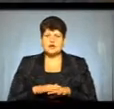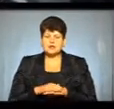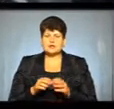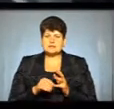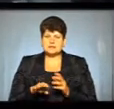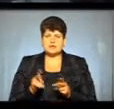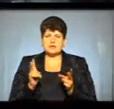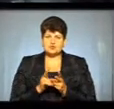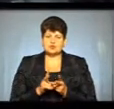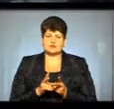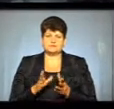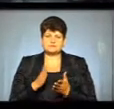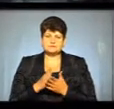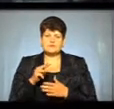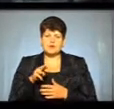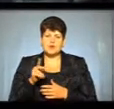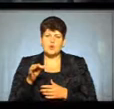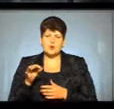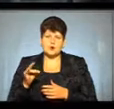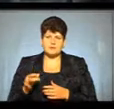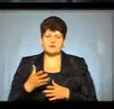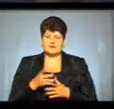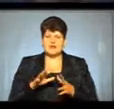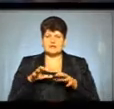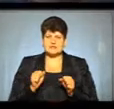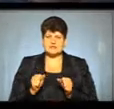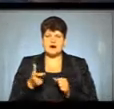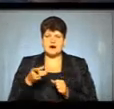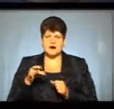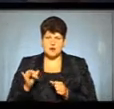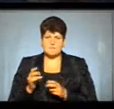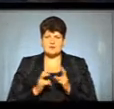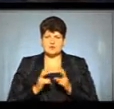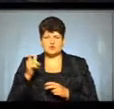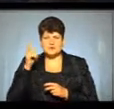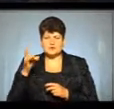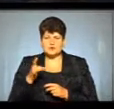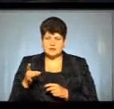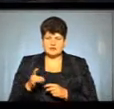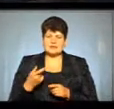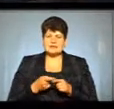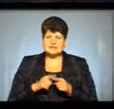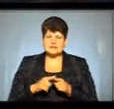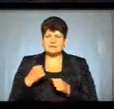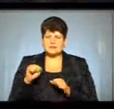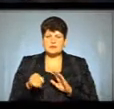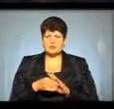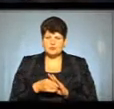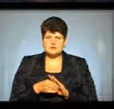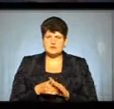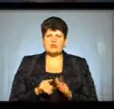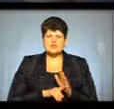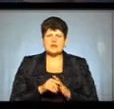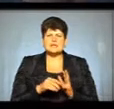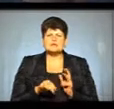Марія Горбаль. Вона – власниця агропідприємства з Чортківського району. Обіцяли подолання корупції, а почали з землі. Чому?